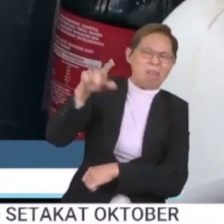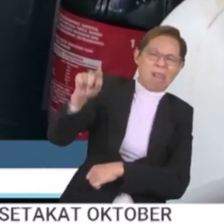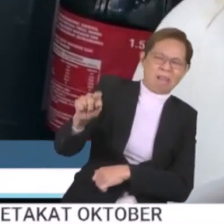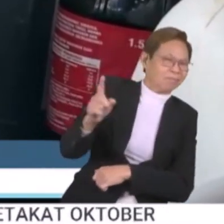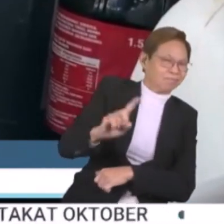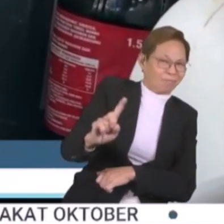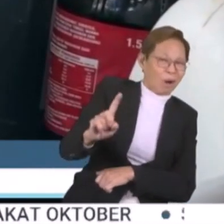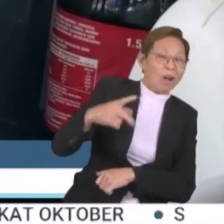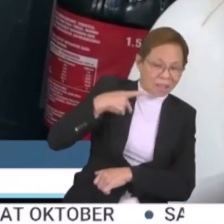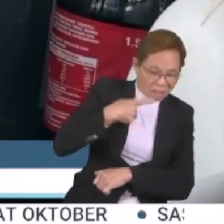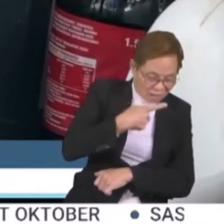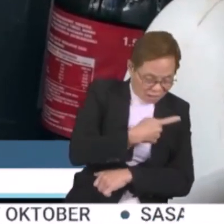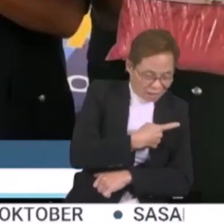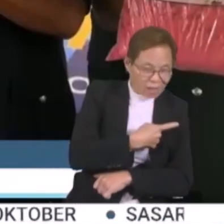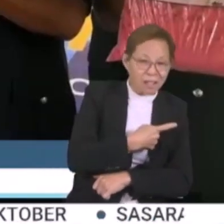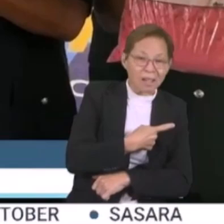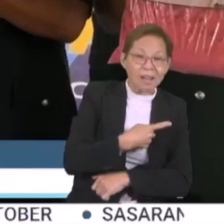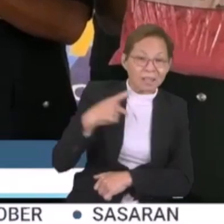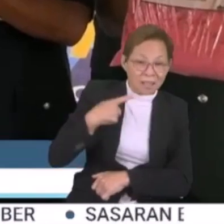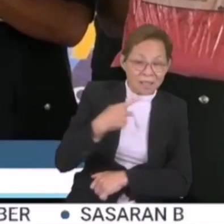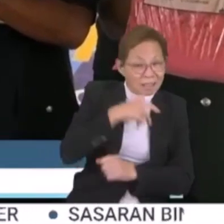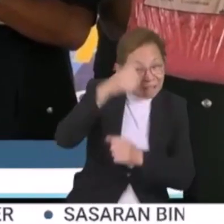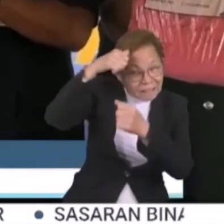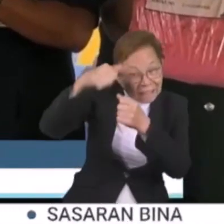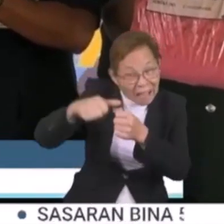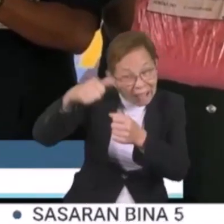ni, dan kita juga mengingatkan